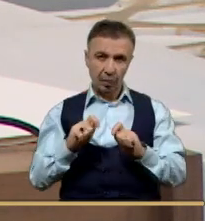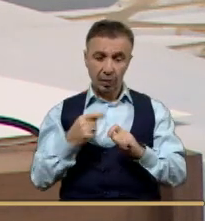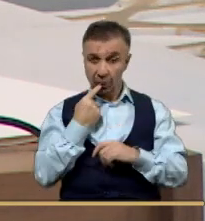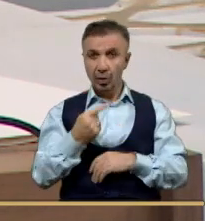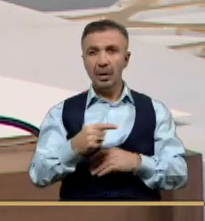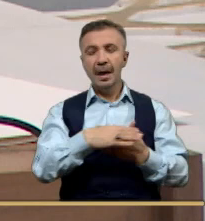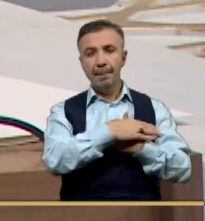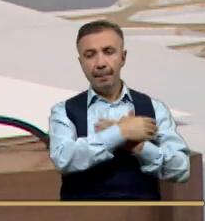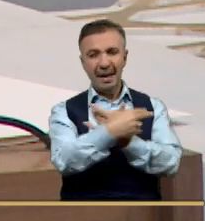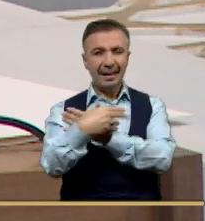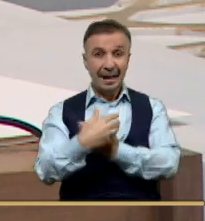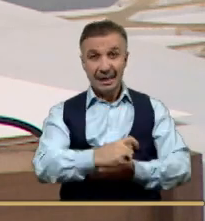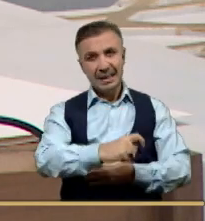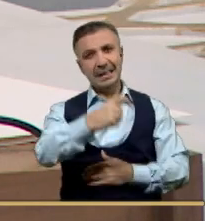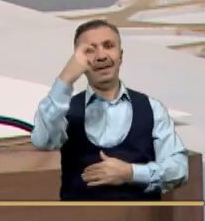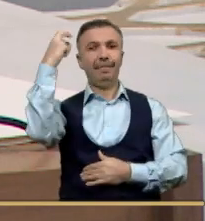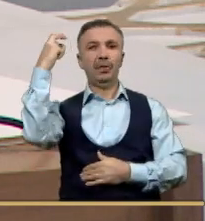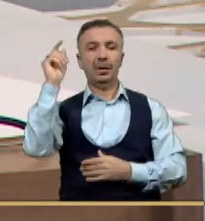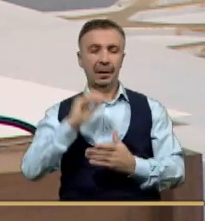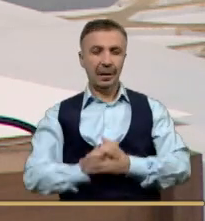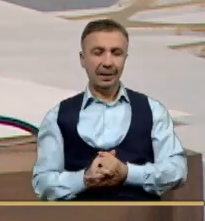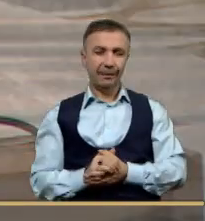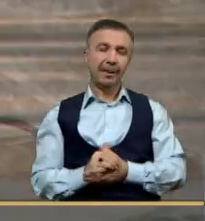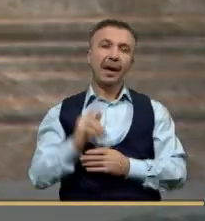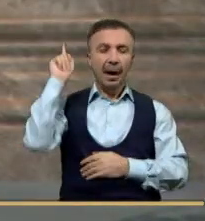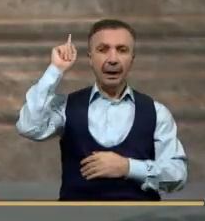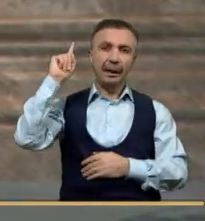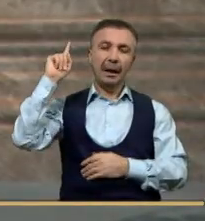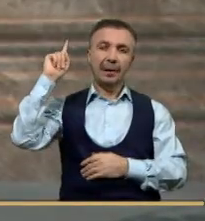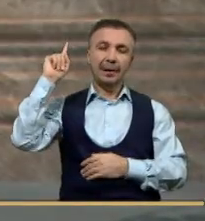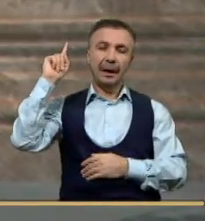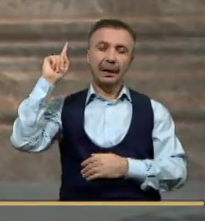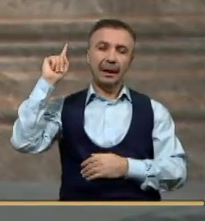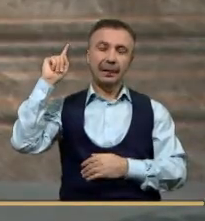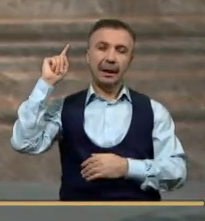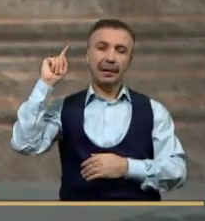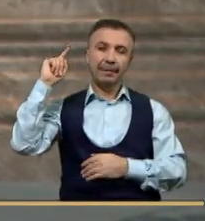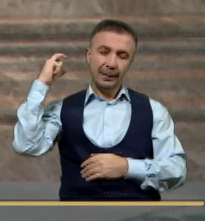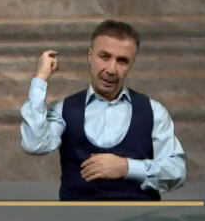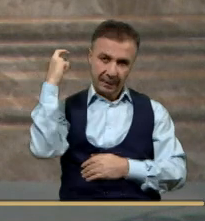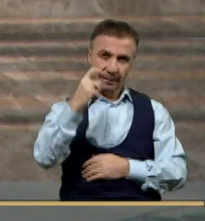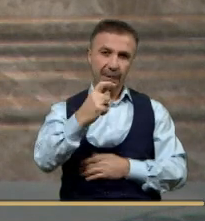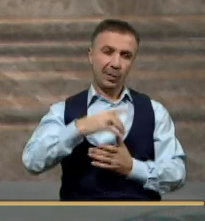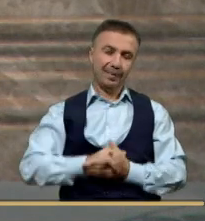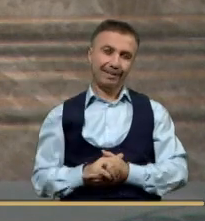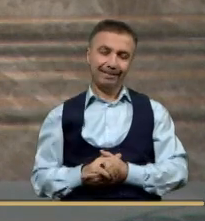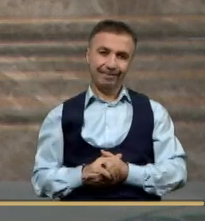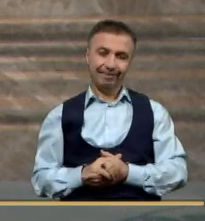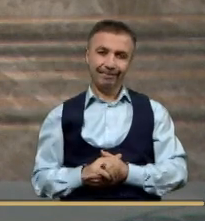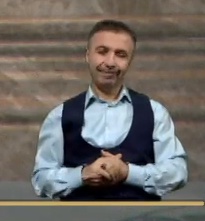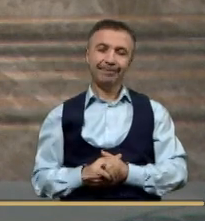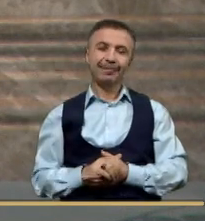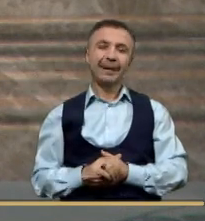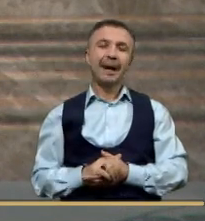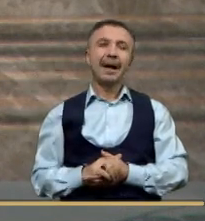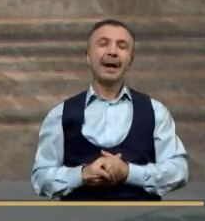Cenab-ı Hak da tabii ki قَالَ اِنِّي اَعْلَمُ مَا لَا تَعْلَمُونَ Ben sizin